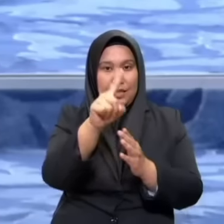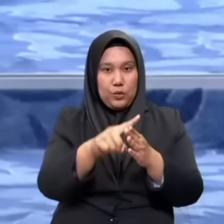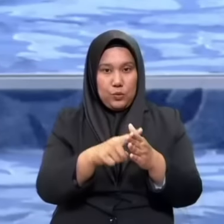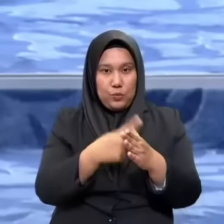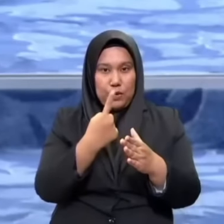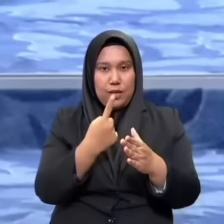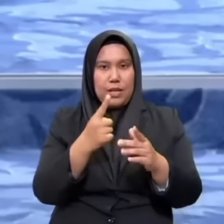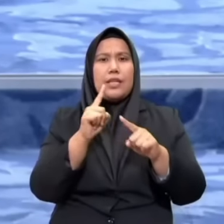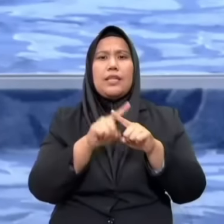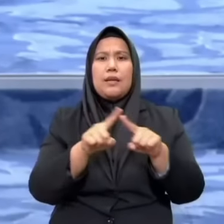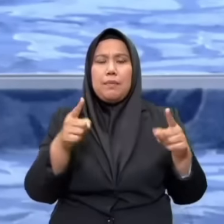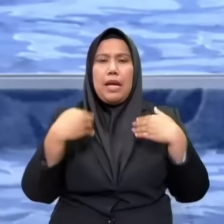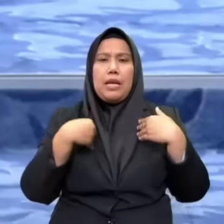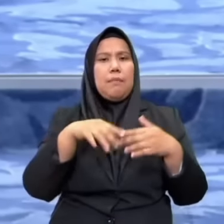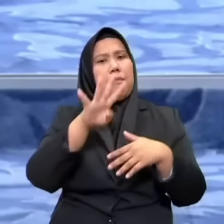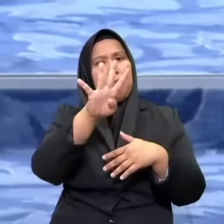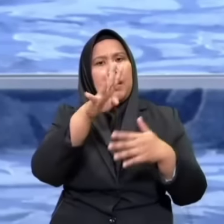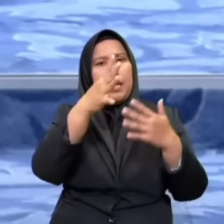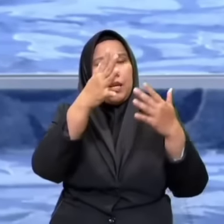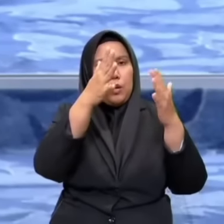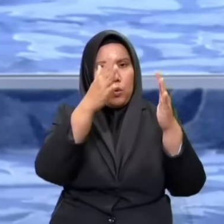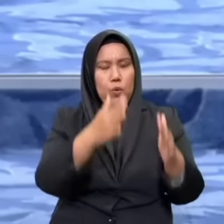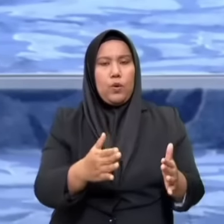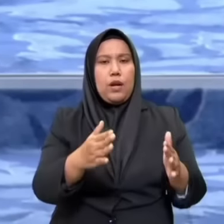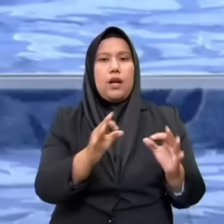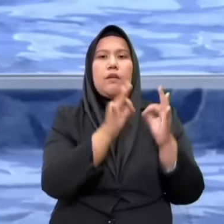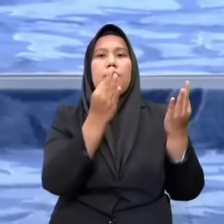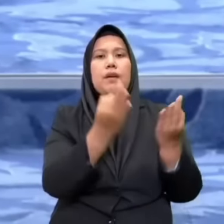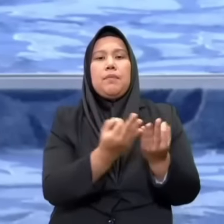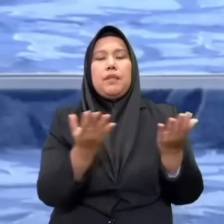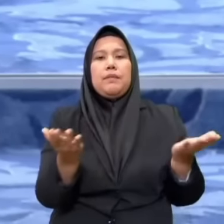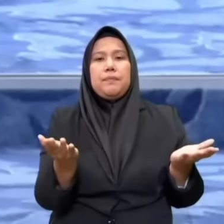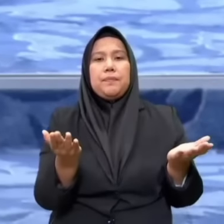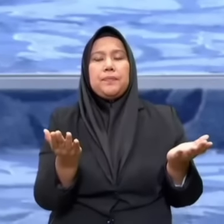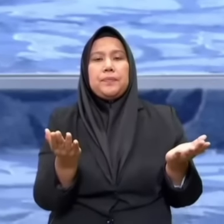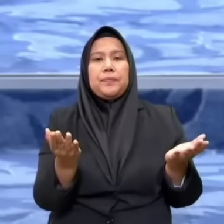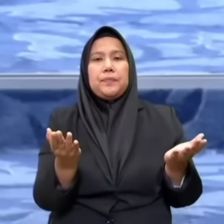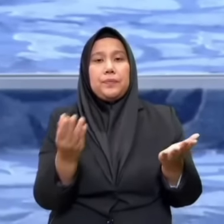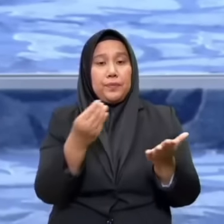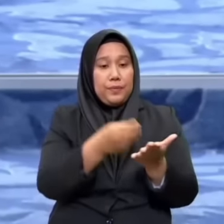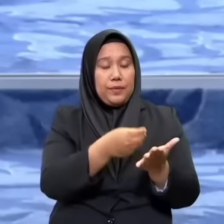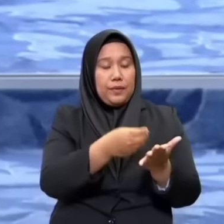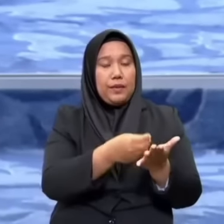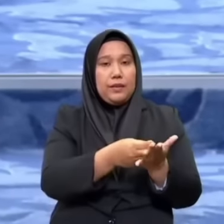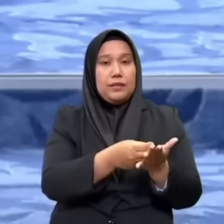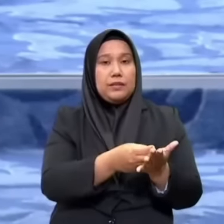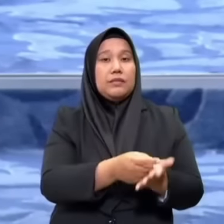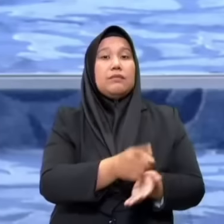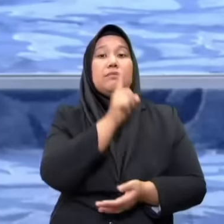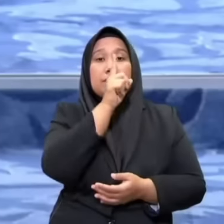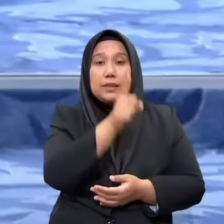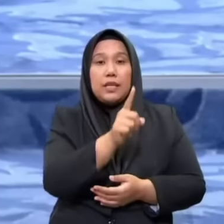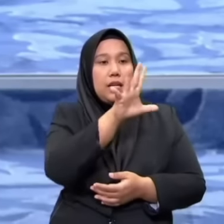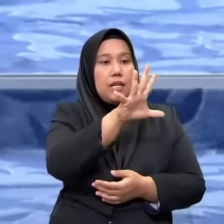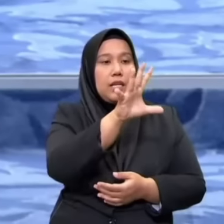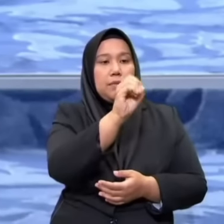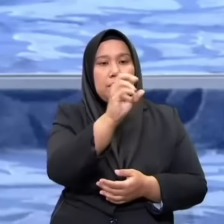ada 4 isi rumah, ya, maka yang pendapatan sebenarnya RM500.